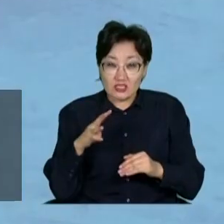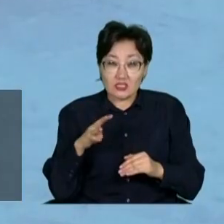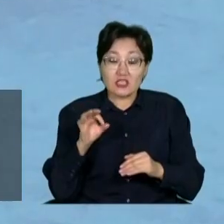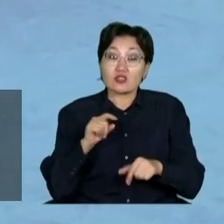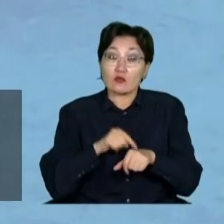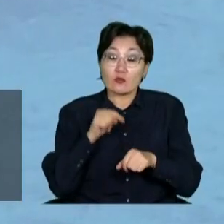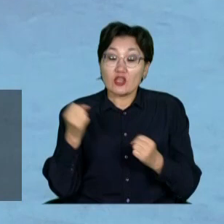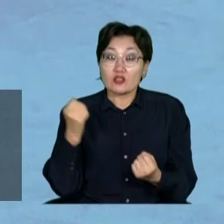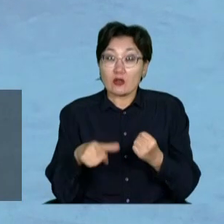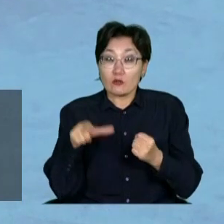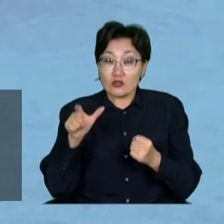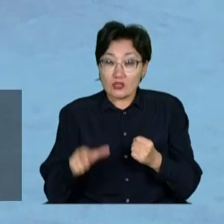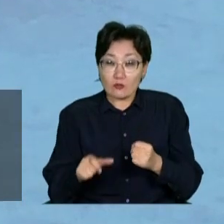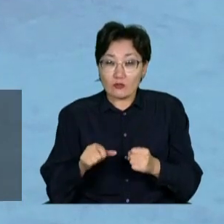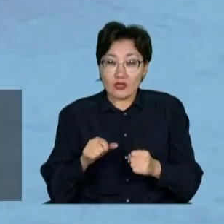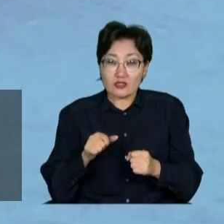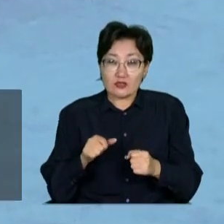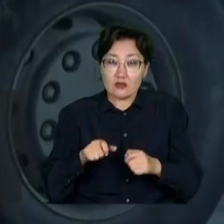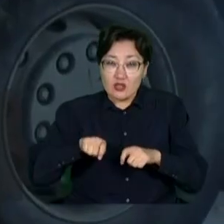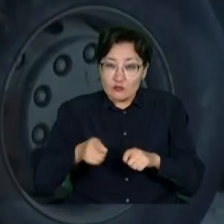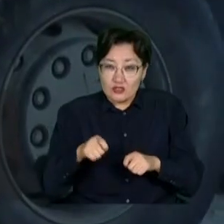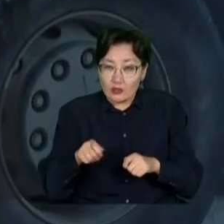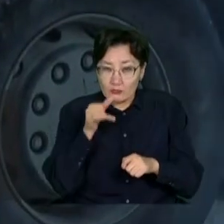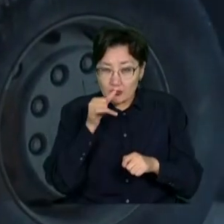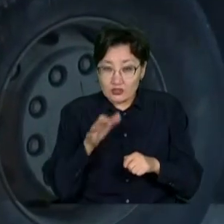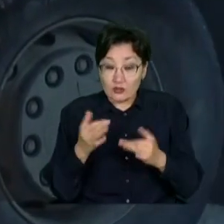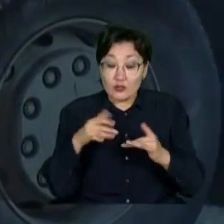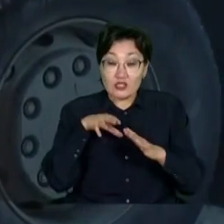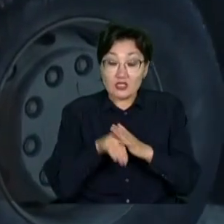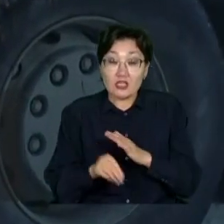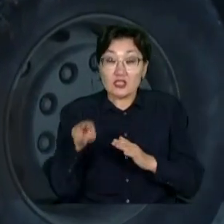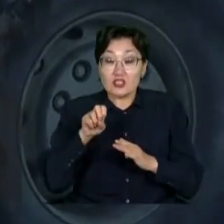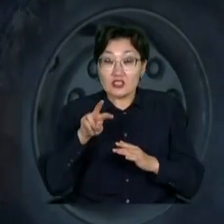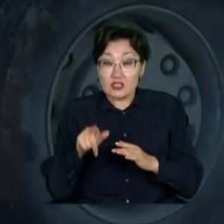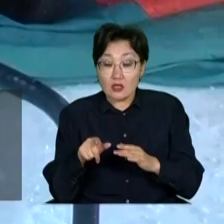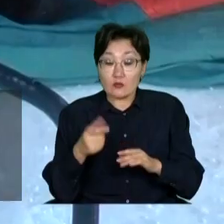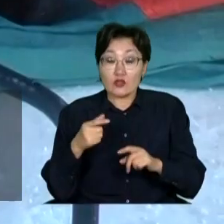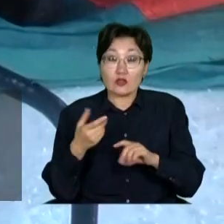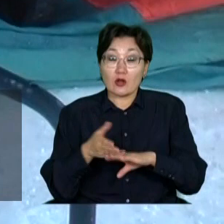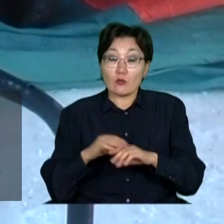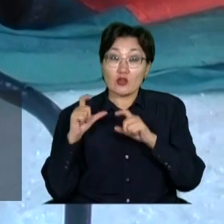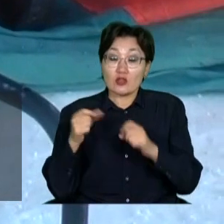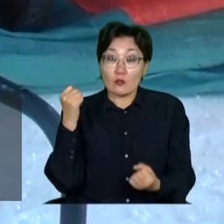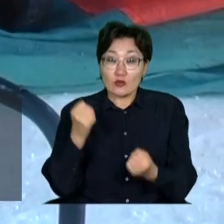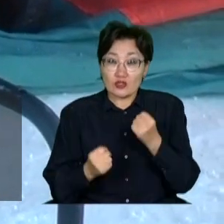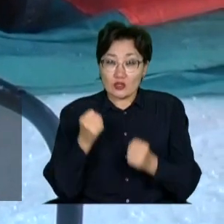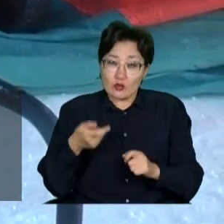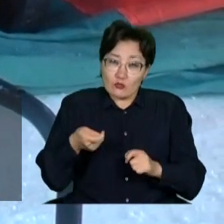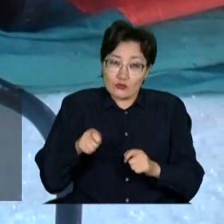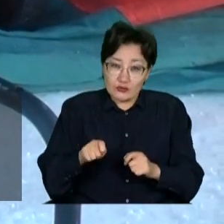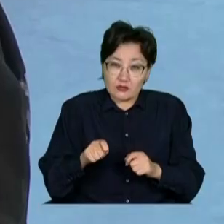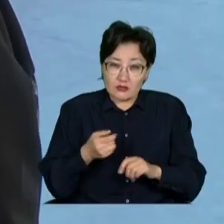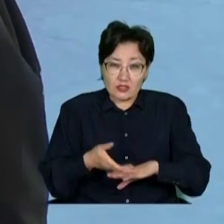сезіледі. Жүргізушілер көліктерін оталдыра алмай әбігерге түсіп жатыр. Әсіресе дизельмен жүретін ауыр жүк көліктерін қыздыру қиынға